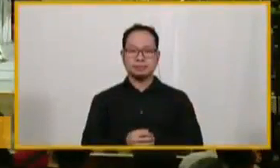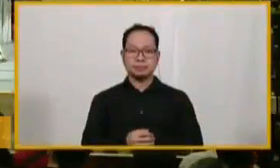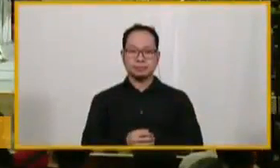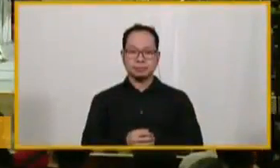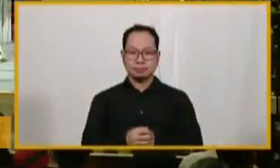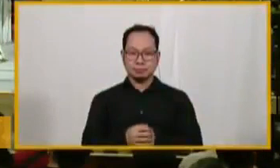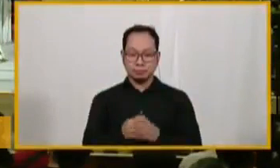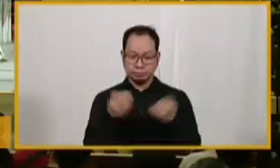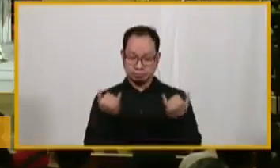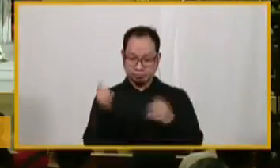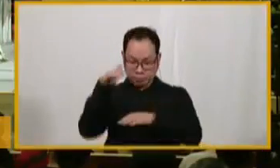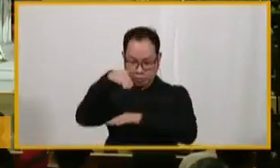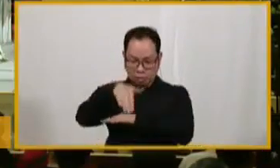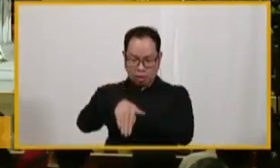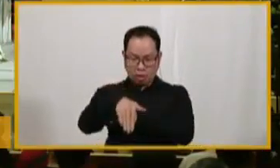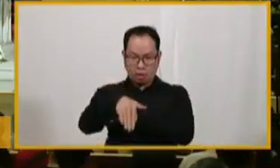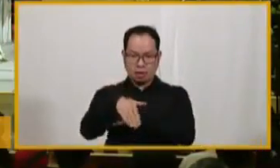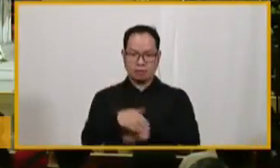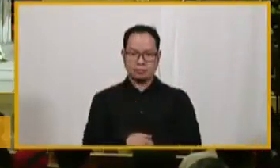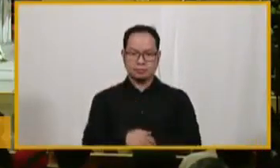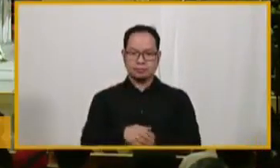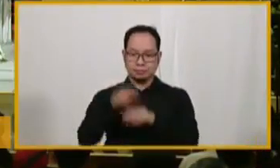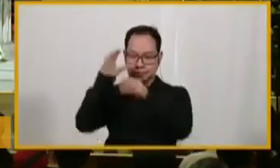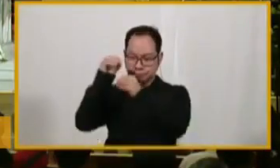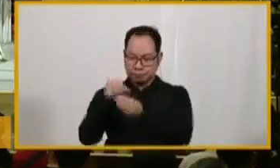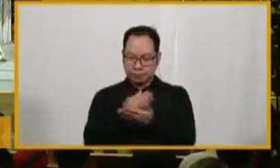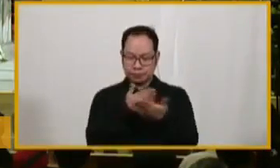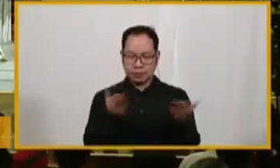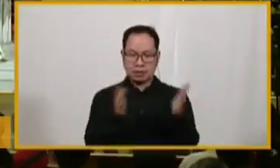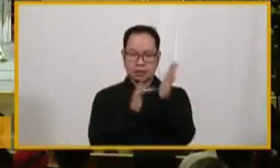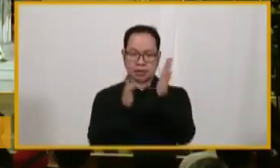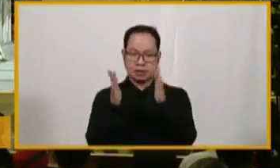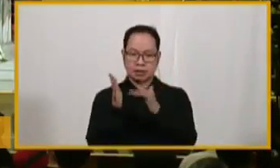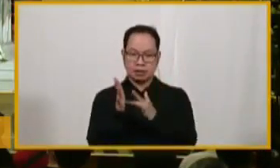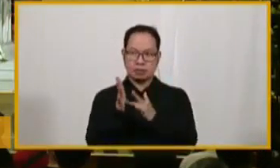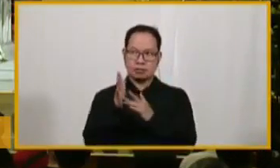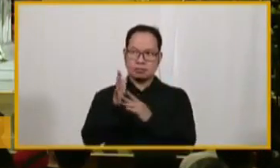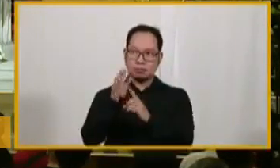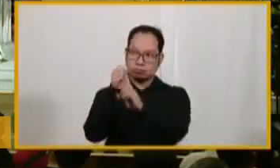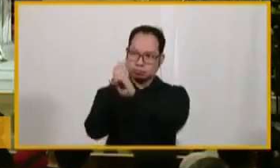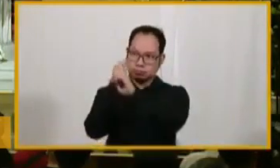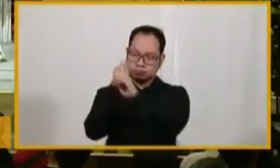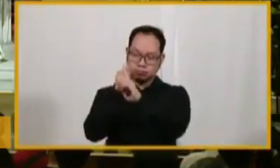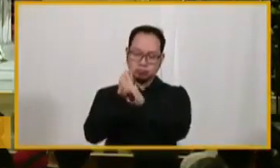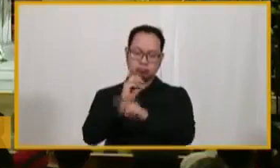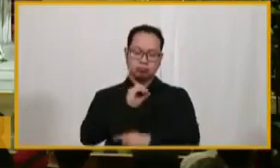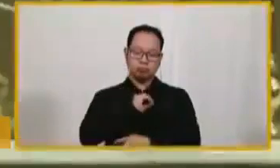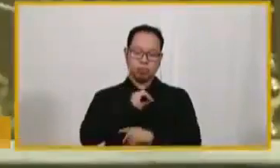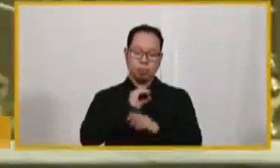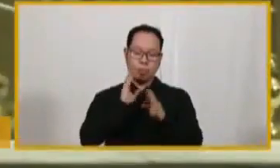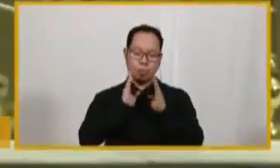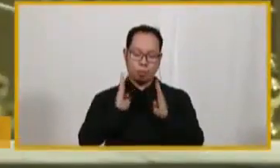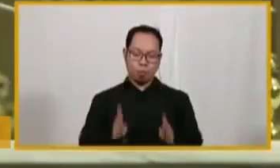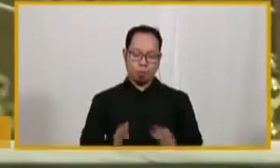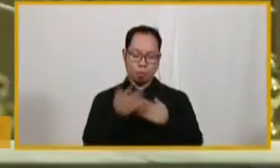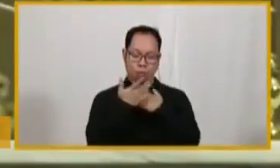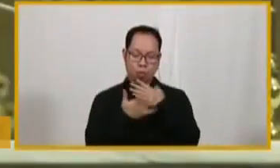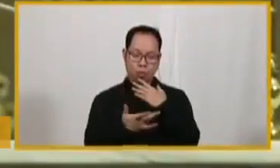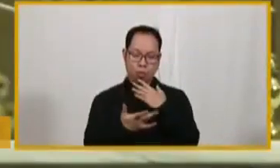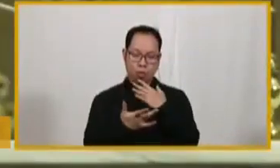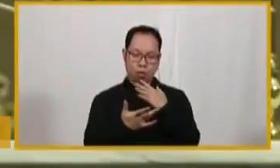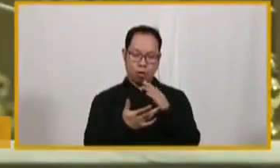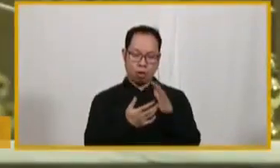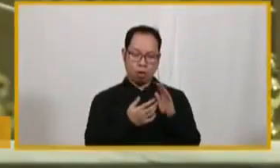Sa gabing ito, ibinibigay ni Jesus ang kanyang sariling katawan at dugo sa anyo